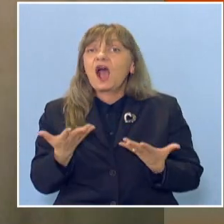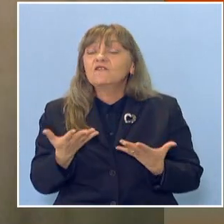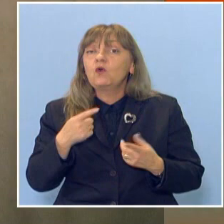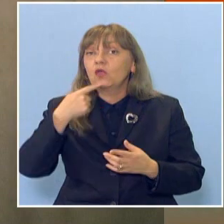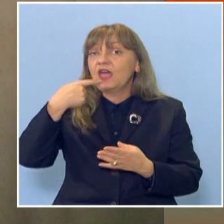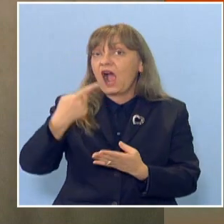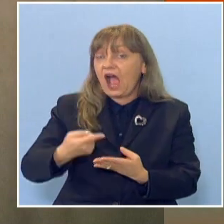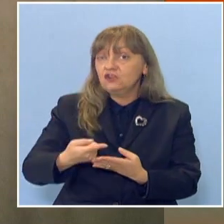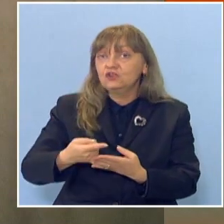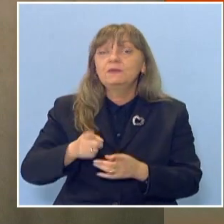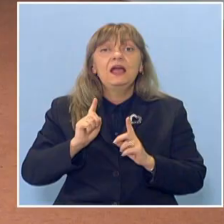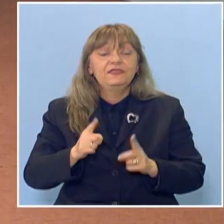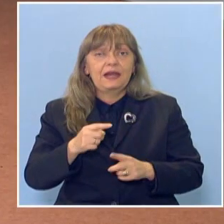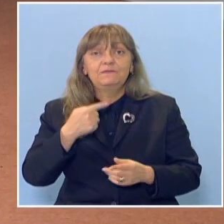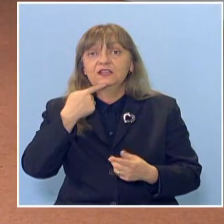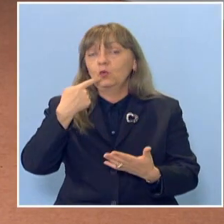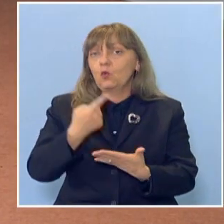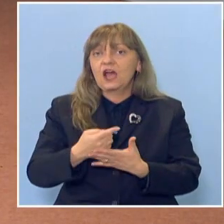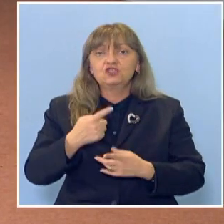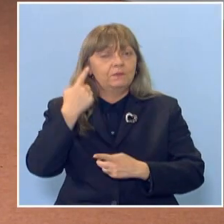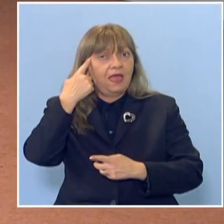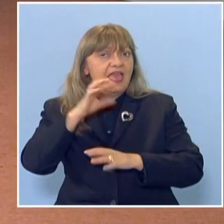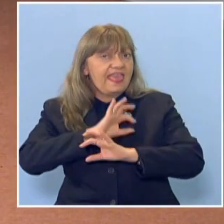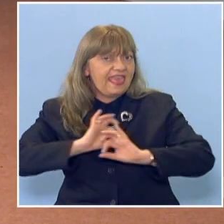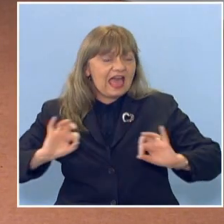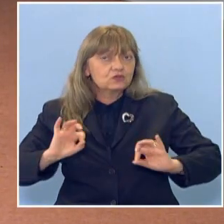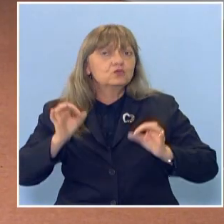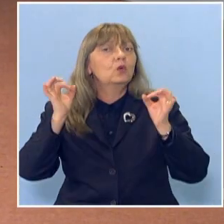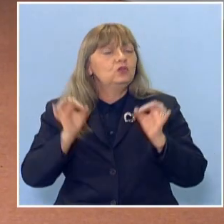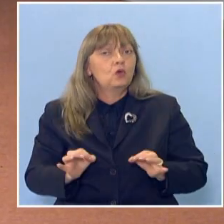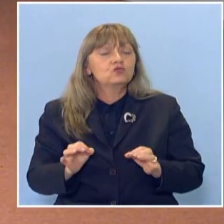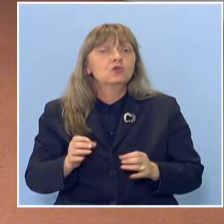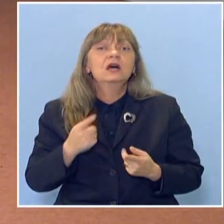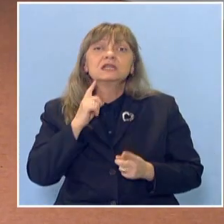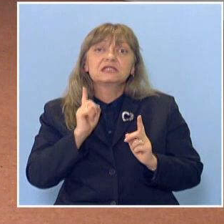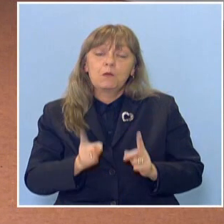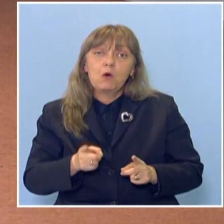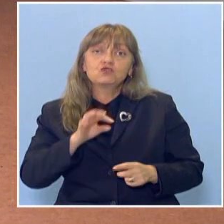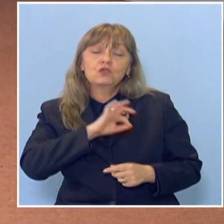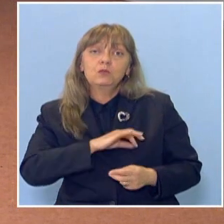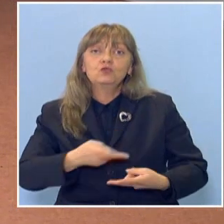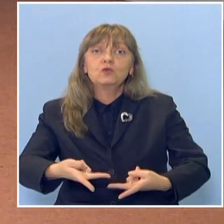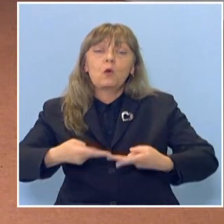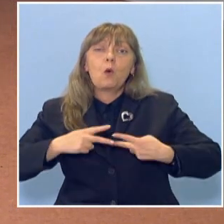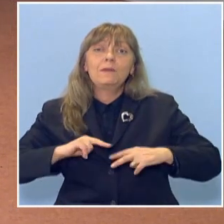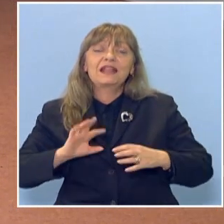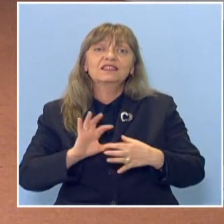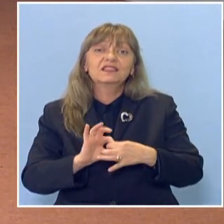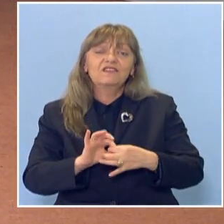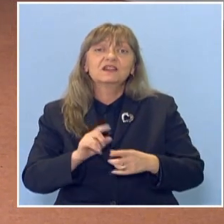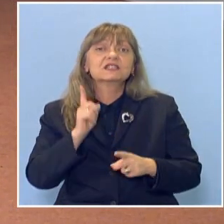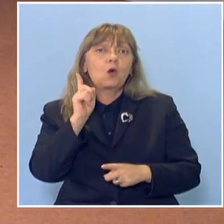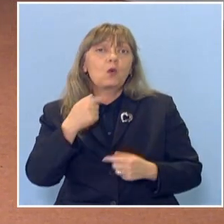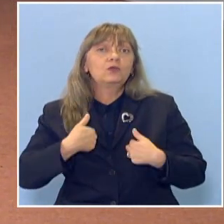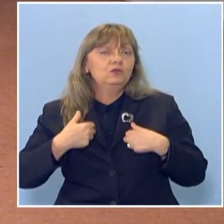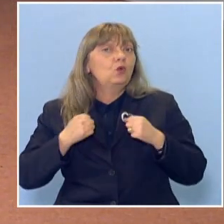казваме ясно и точно, за да получим обратната връзка, която очакваме. И всъщност